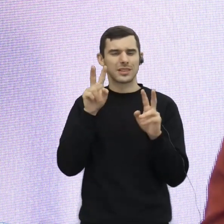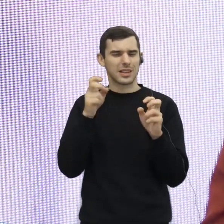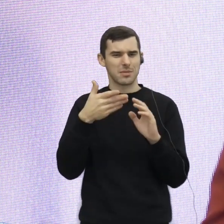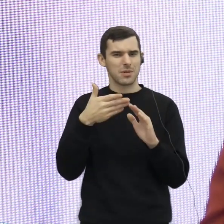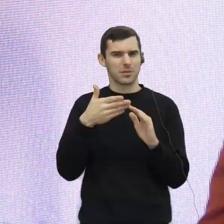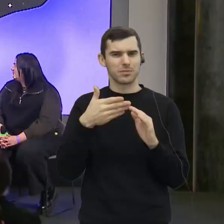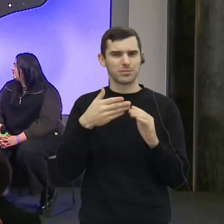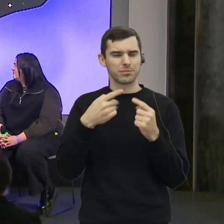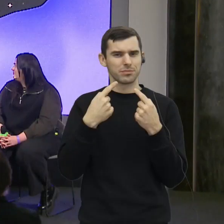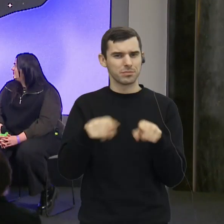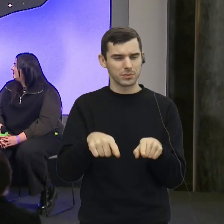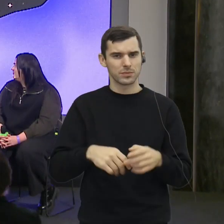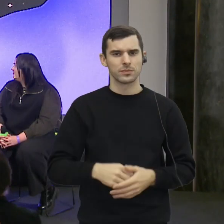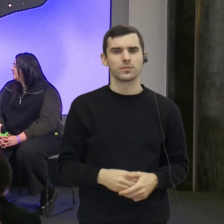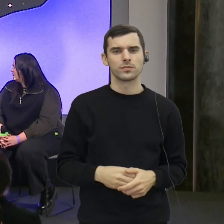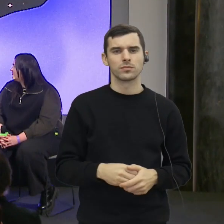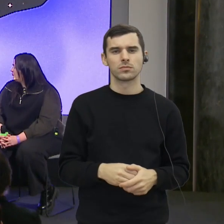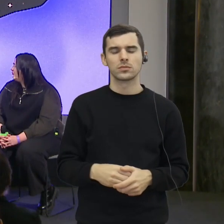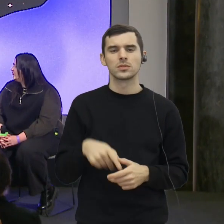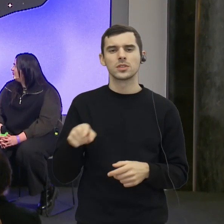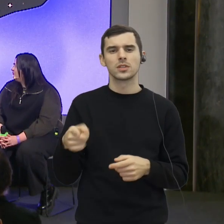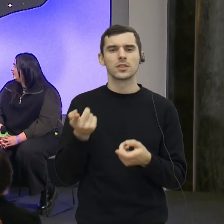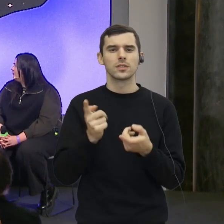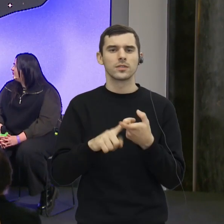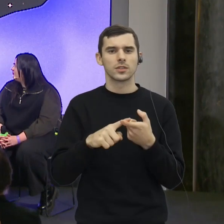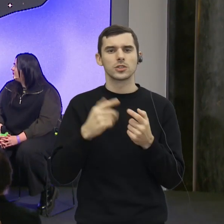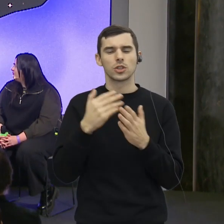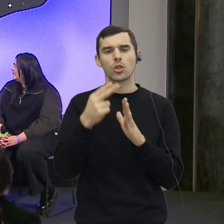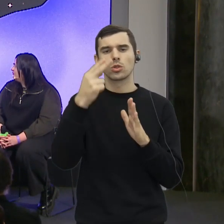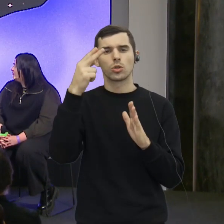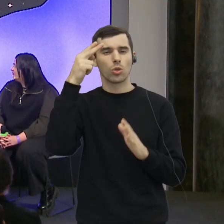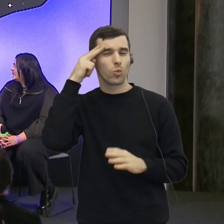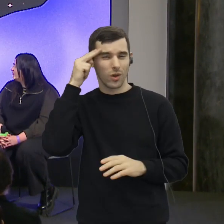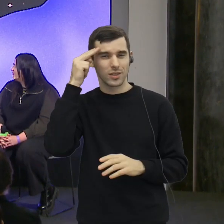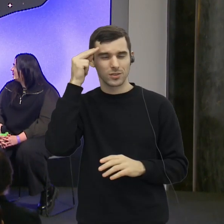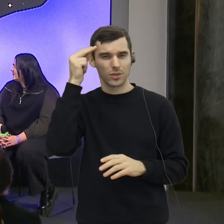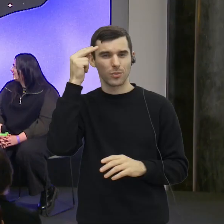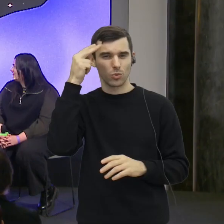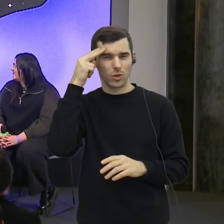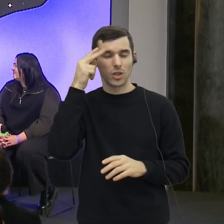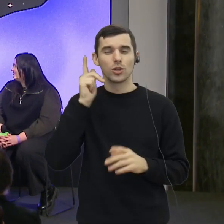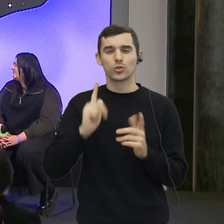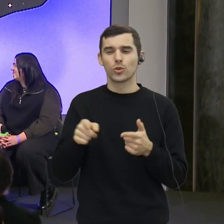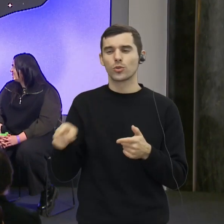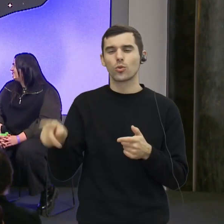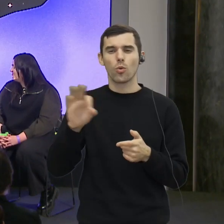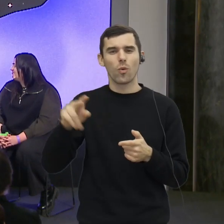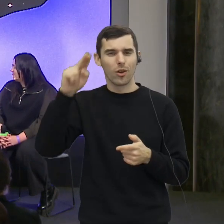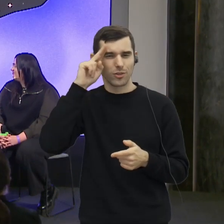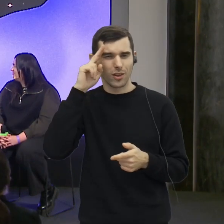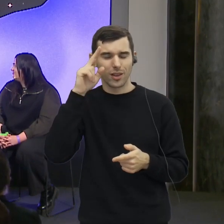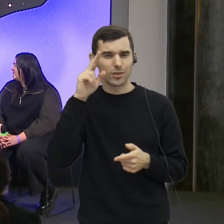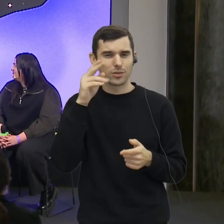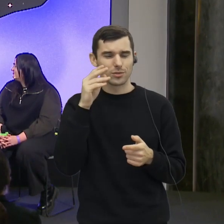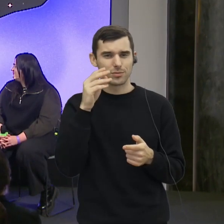nu, tikrai apie tas giluminės nuostatas, kurias tu turi, nes klausimas nėra apie tualetus, tau nerūpi tie tualetai. Tau rūpi apie tai, kad